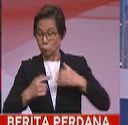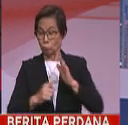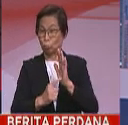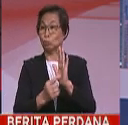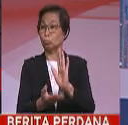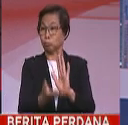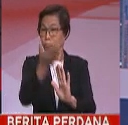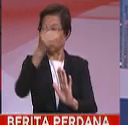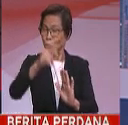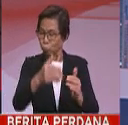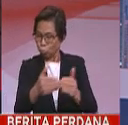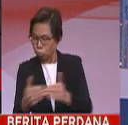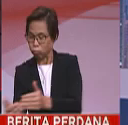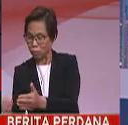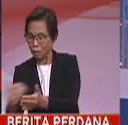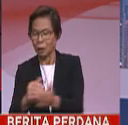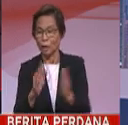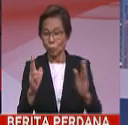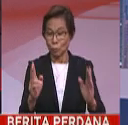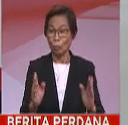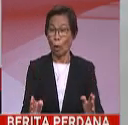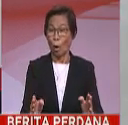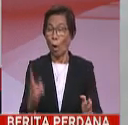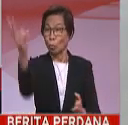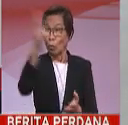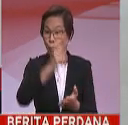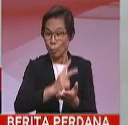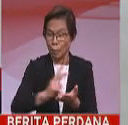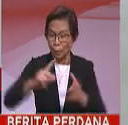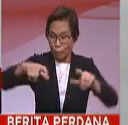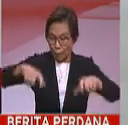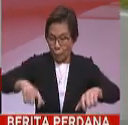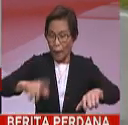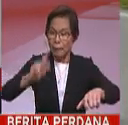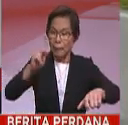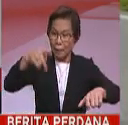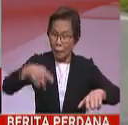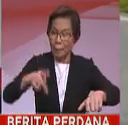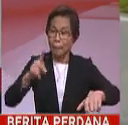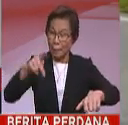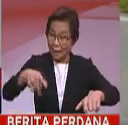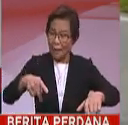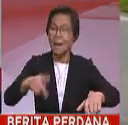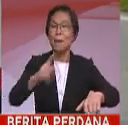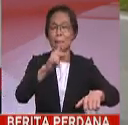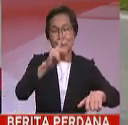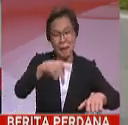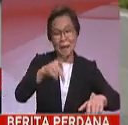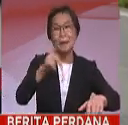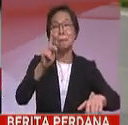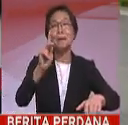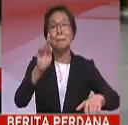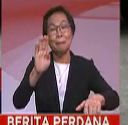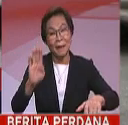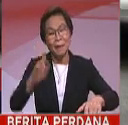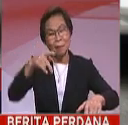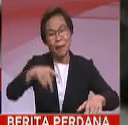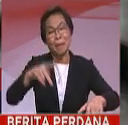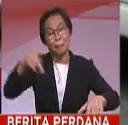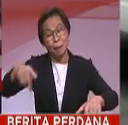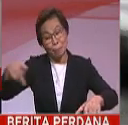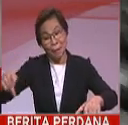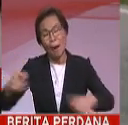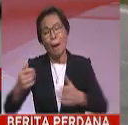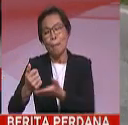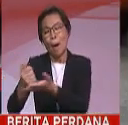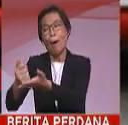menunjukkan peningkatan. Jelasnya tempoh 2 minggu PKP, PKPB dan PKPP dapat membantu pihak Kementerian